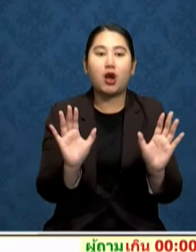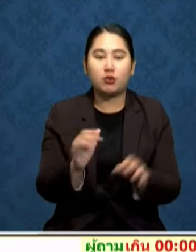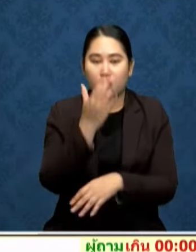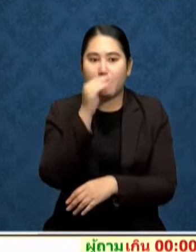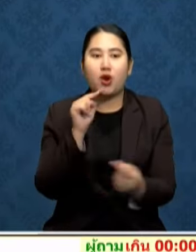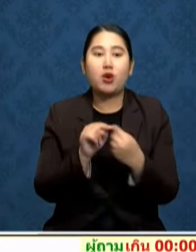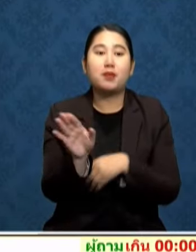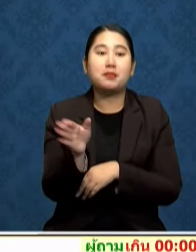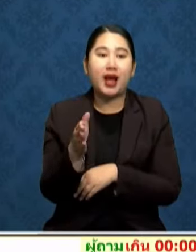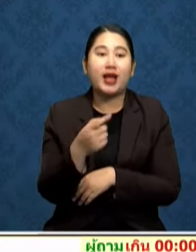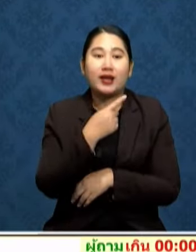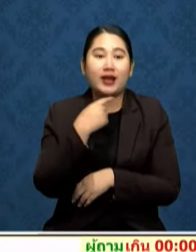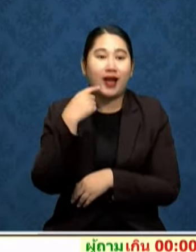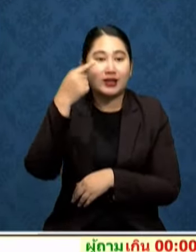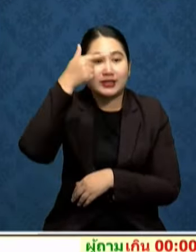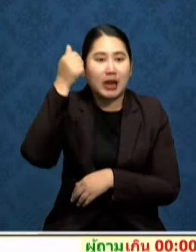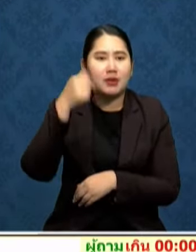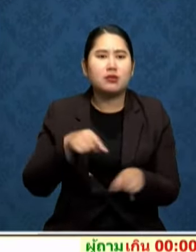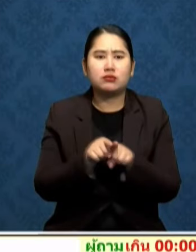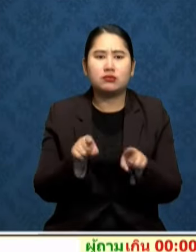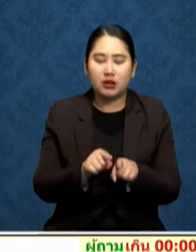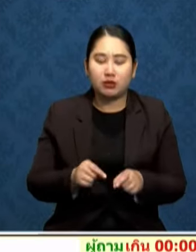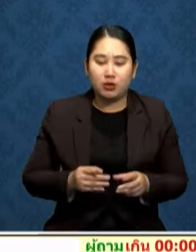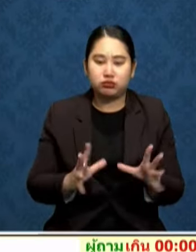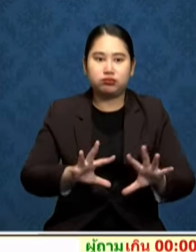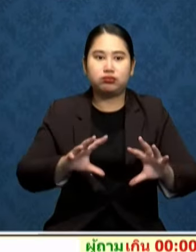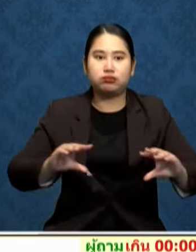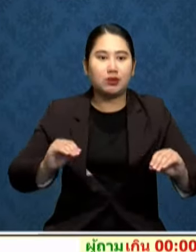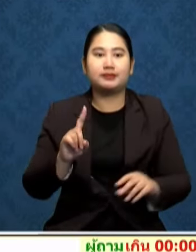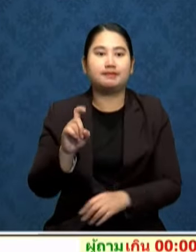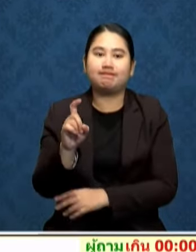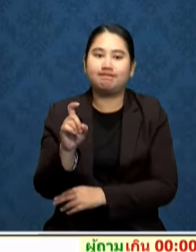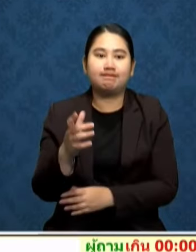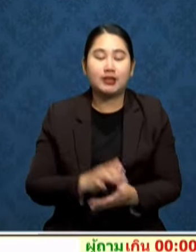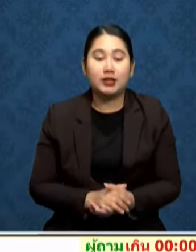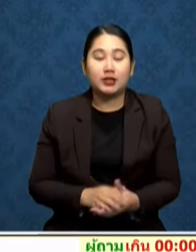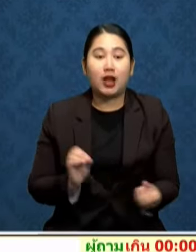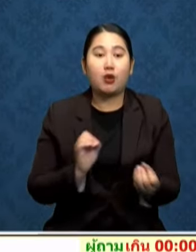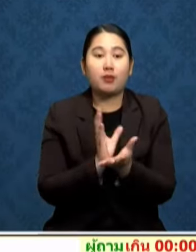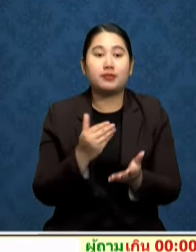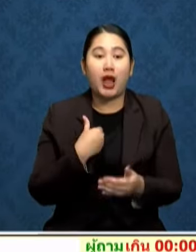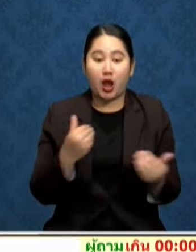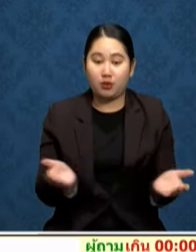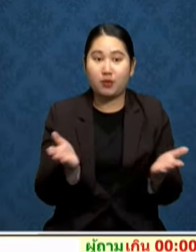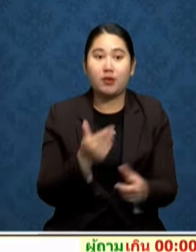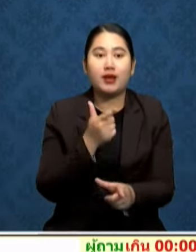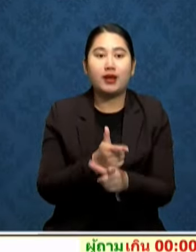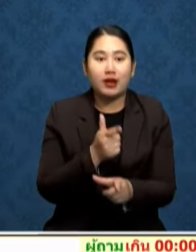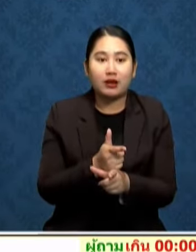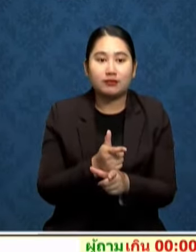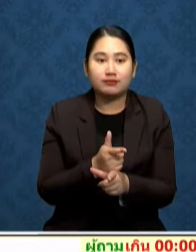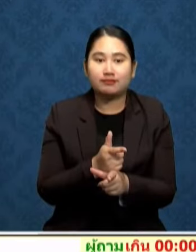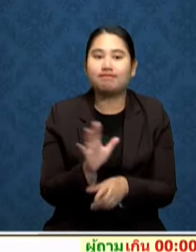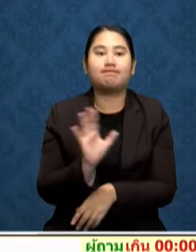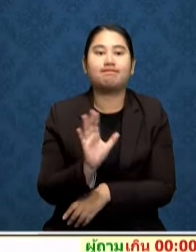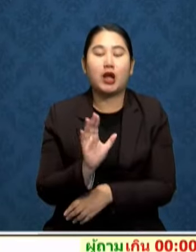อคางดำเนี่ยเป็นสัตว์ที่ทำลายระบบนิเวศไปอย่างย่อยยับไปเป็นที่เรียบร้อยแล้วนะครับการที่เราจะสนับสนุนในเรื่องของการ